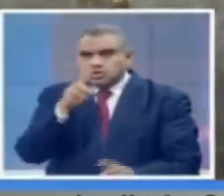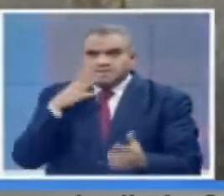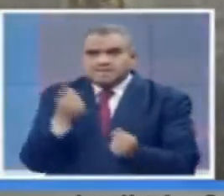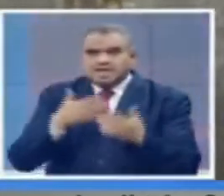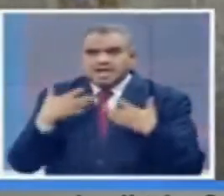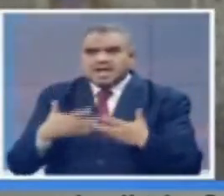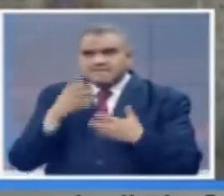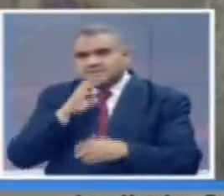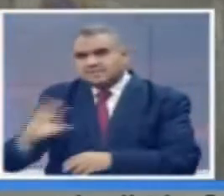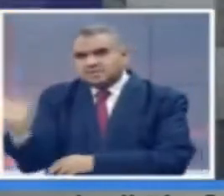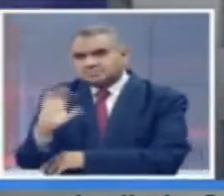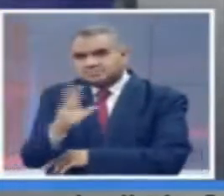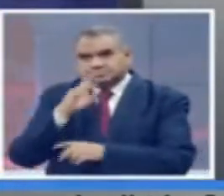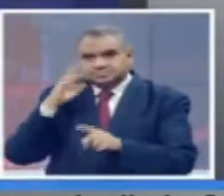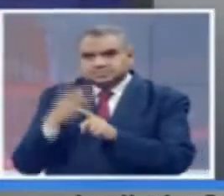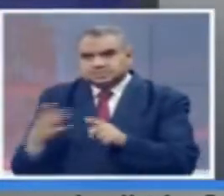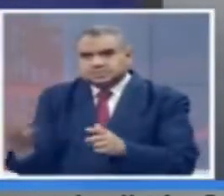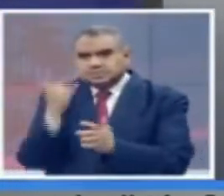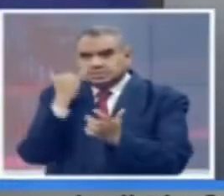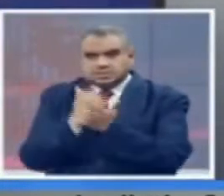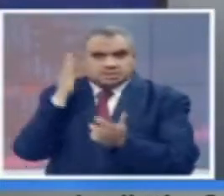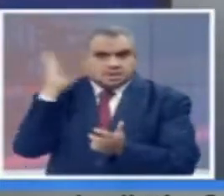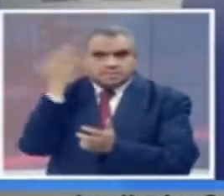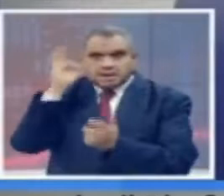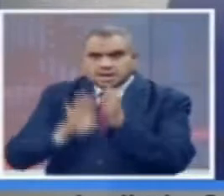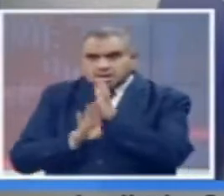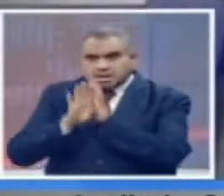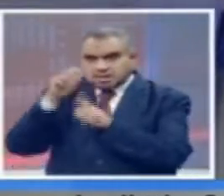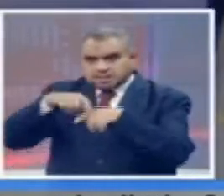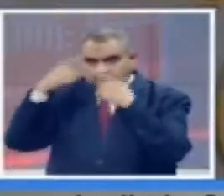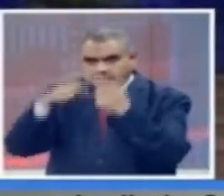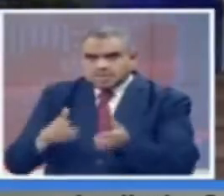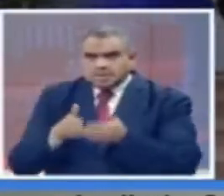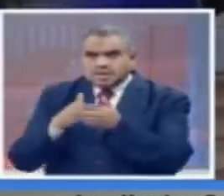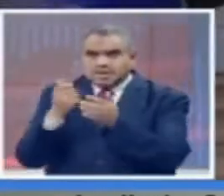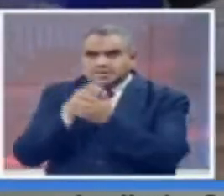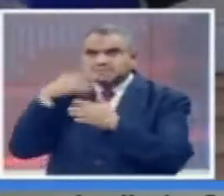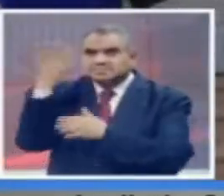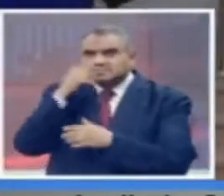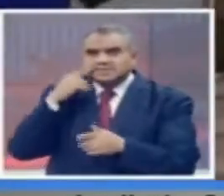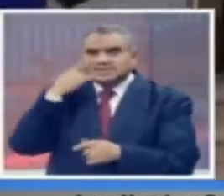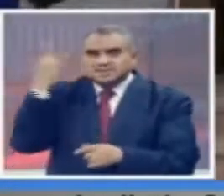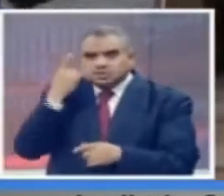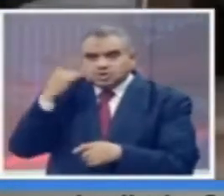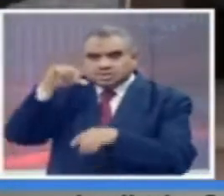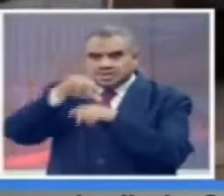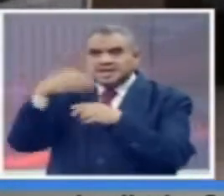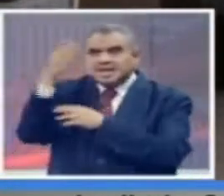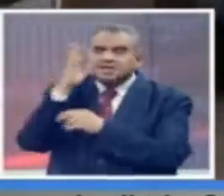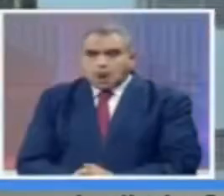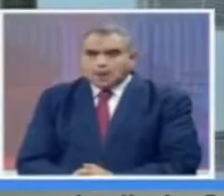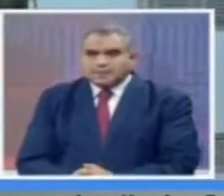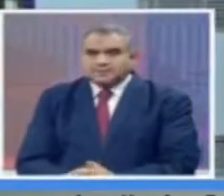بسهولة ويسر، وليكن معلماً رئيسياً في المدينة الموجود بها القسم أو المركز أو النقطة